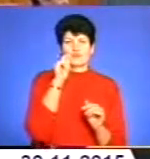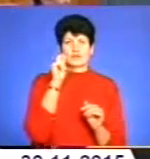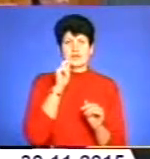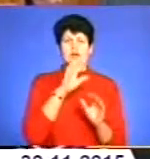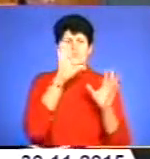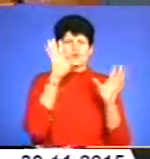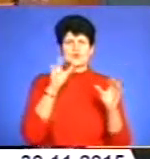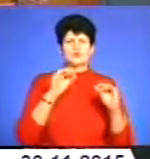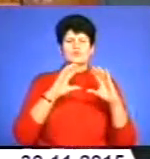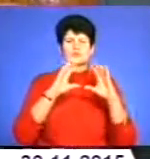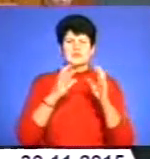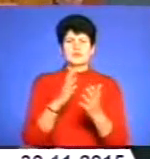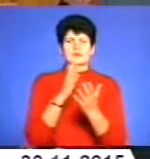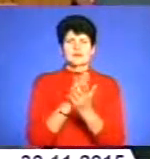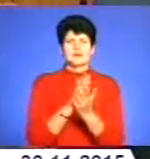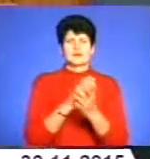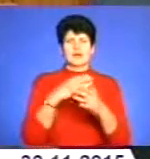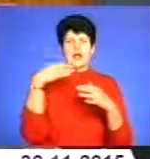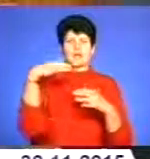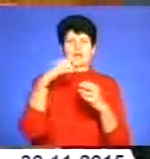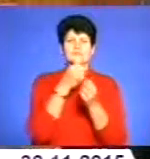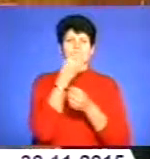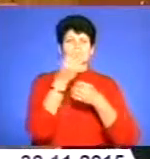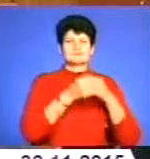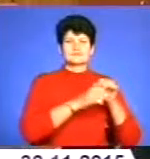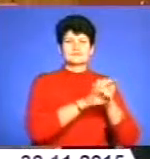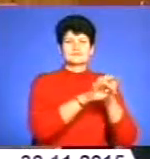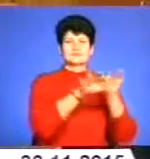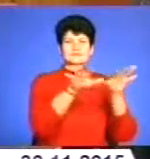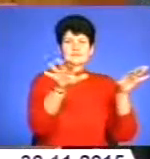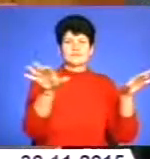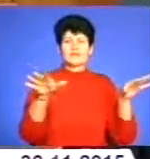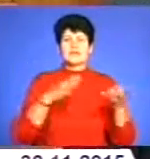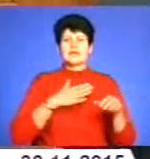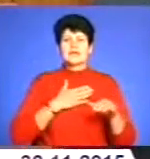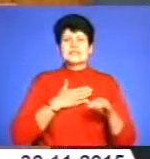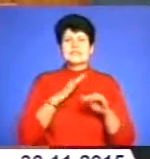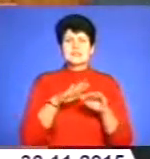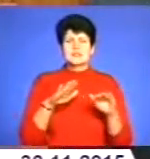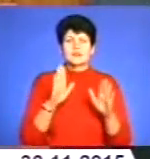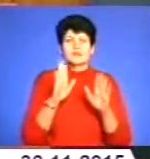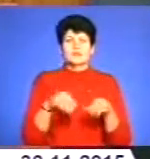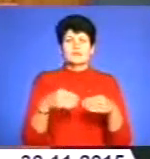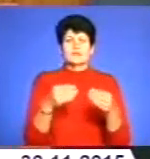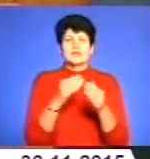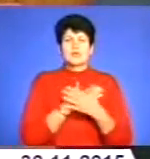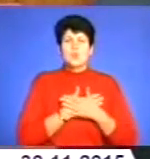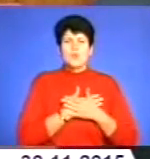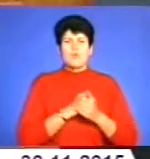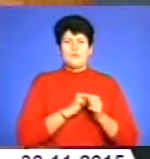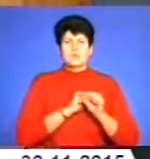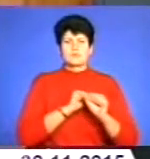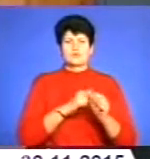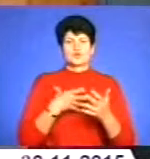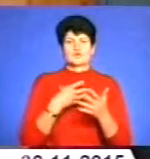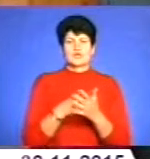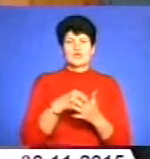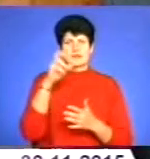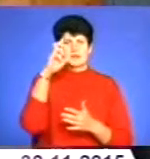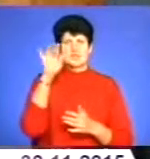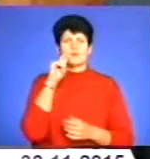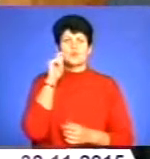цілому світу, це такий каленовий світ. І думаю, що якраз ці наші дітки, дорогі, вони будуть нести оцю любов, патріотизм до своєї батьківщини, до